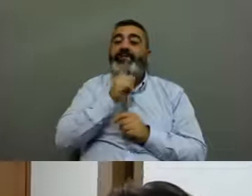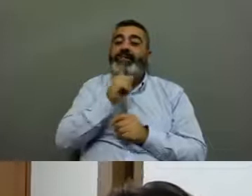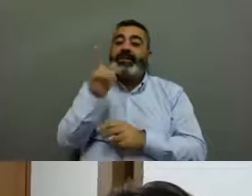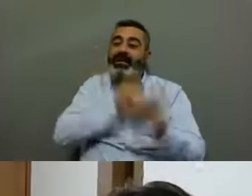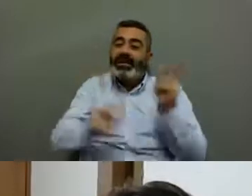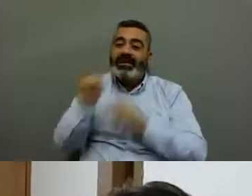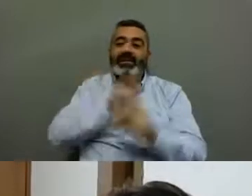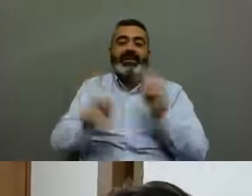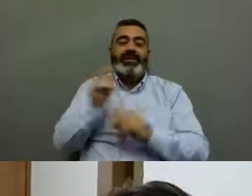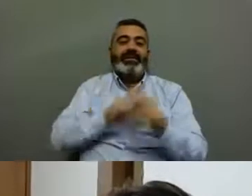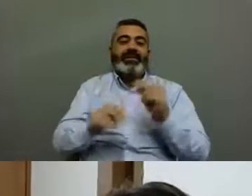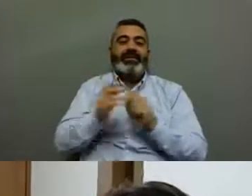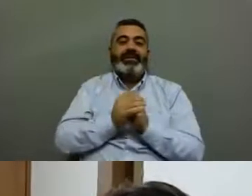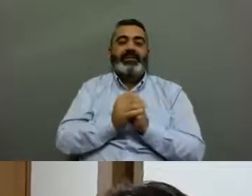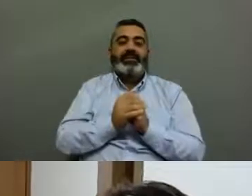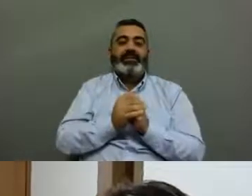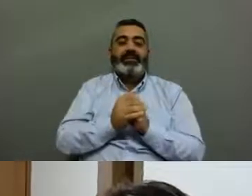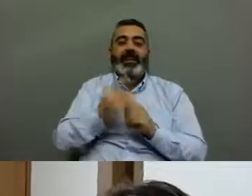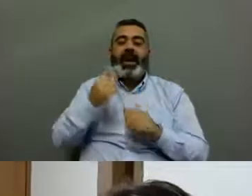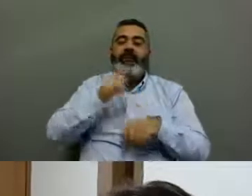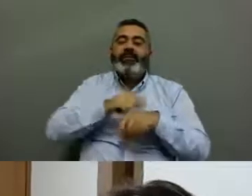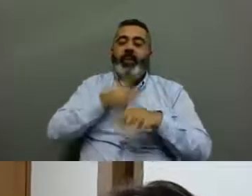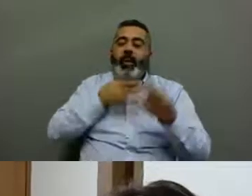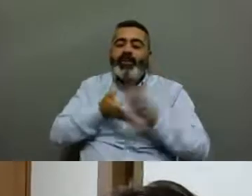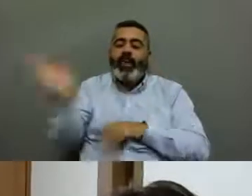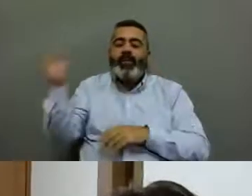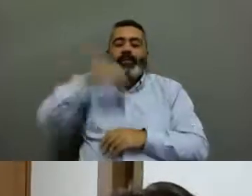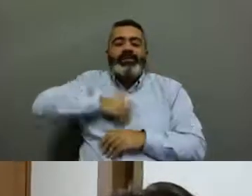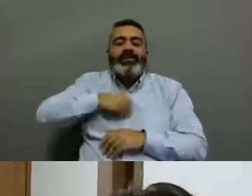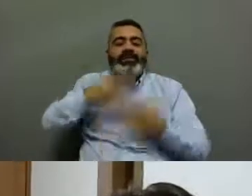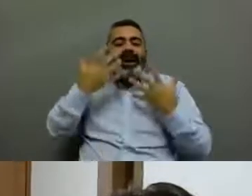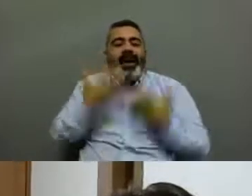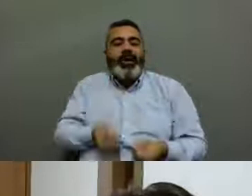συζήτηση και φεύγω γεμάτη